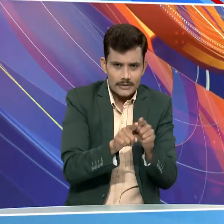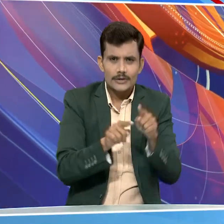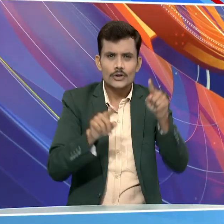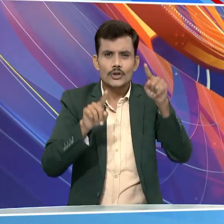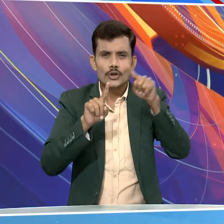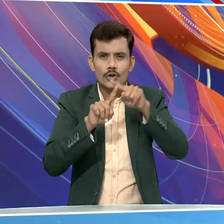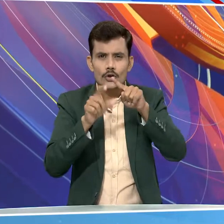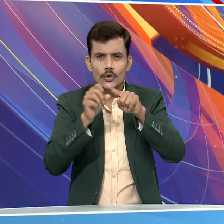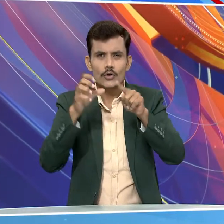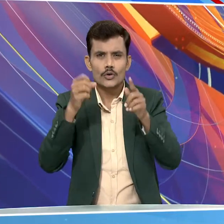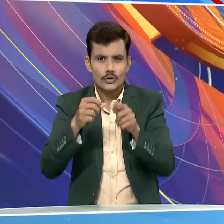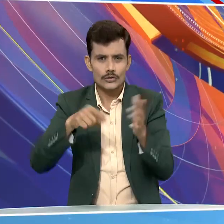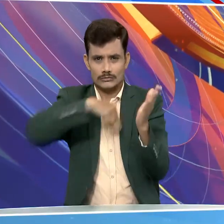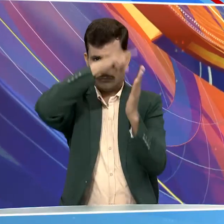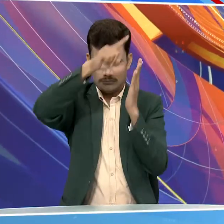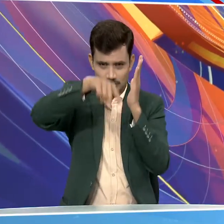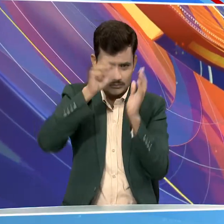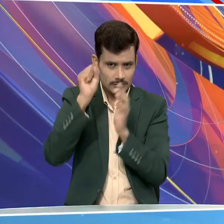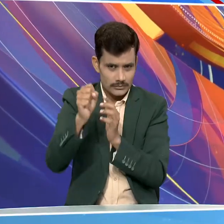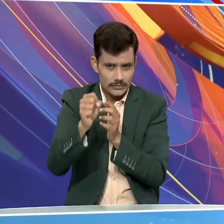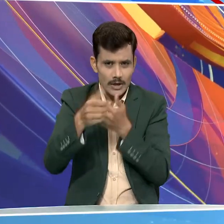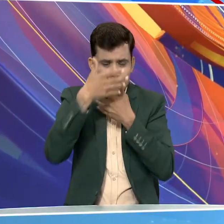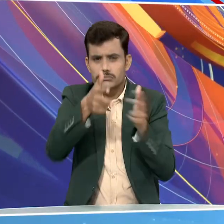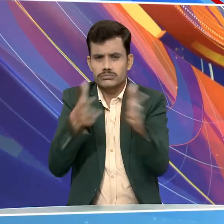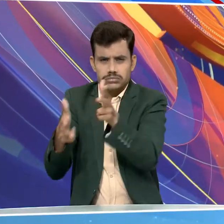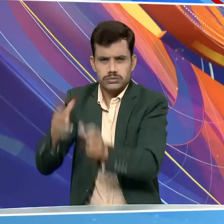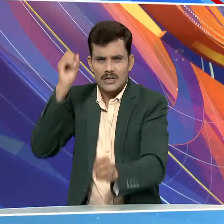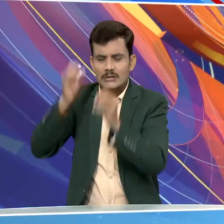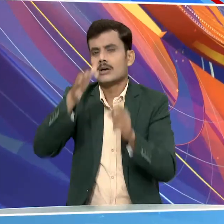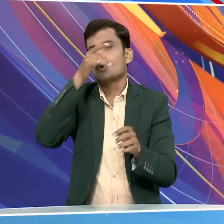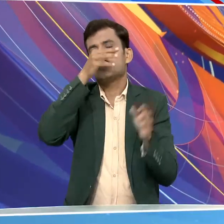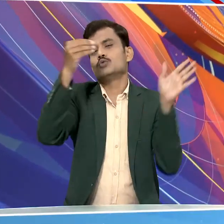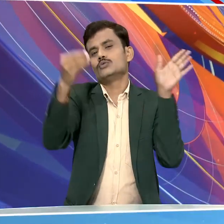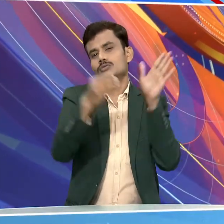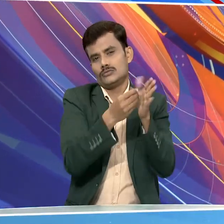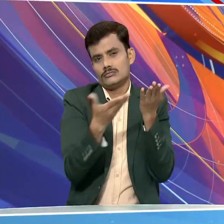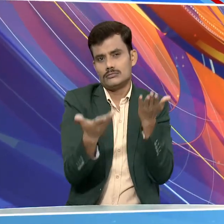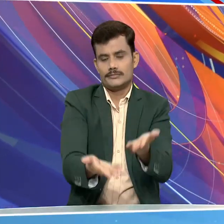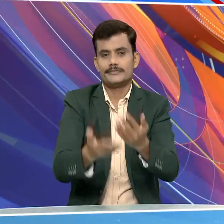पर श्रीलंका में नरसंहार वाले बयान को भी झूठ बताया।